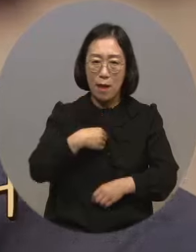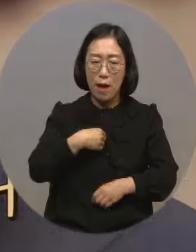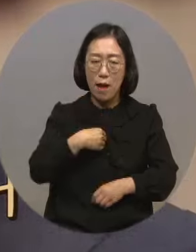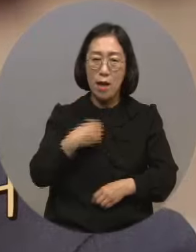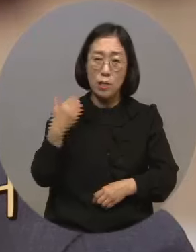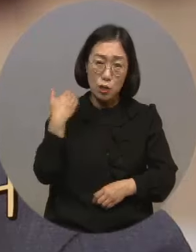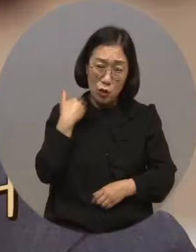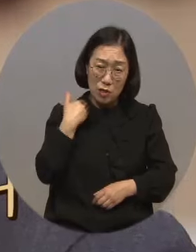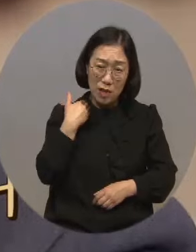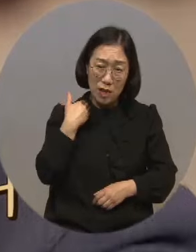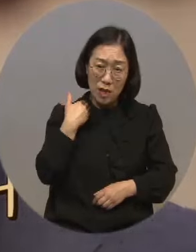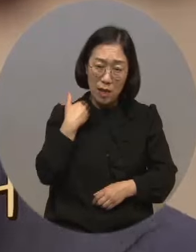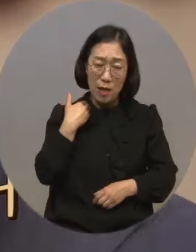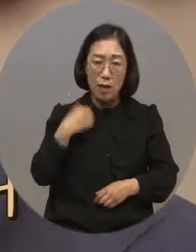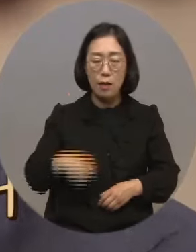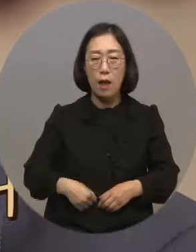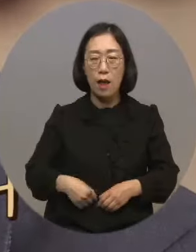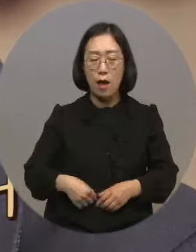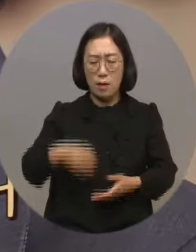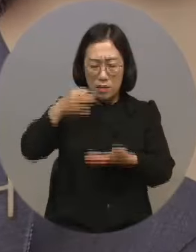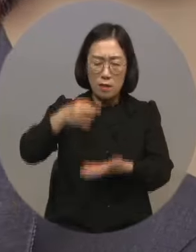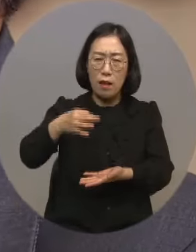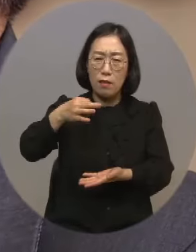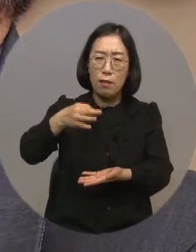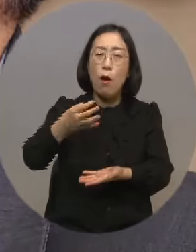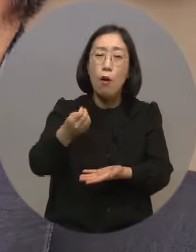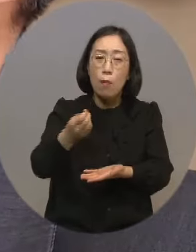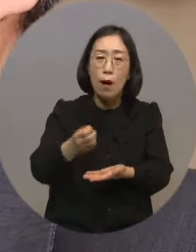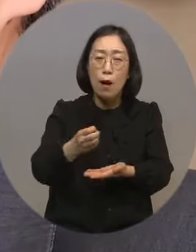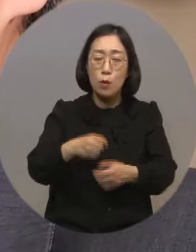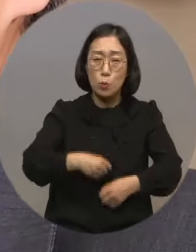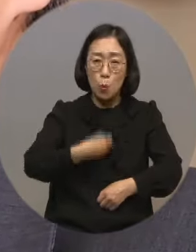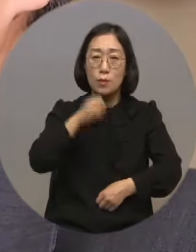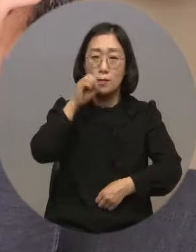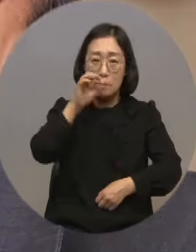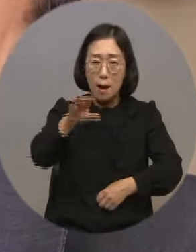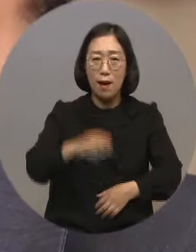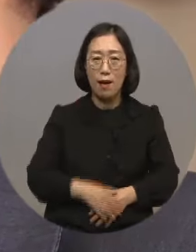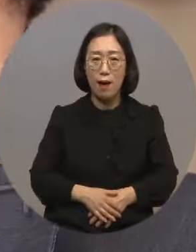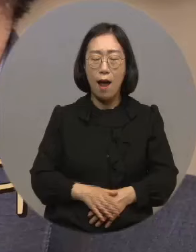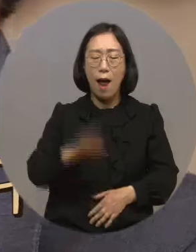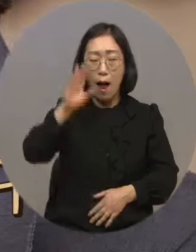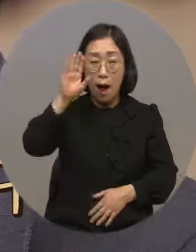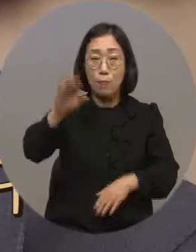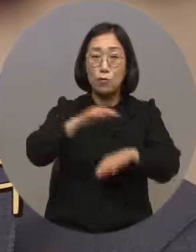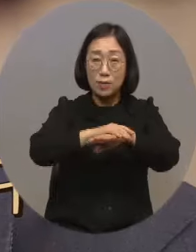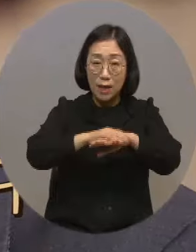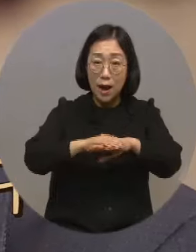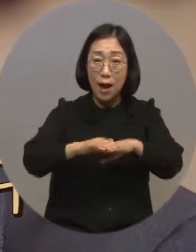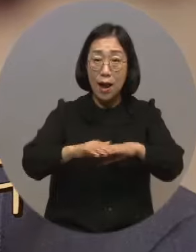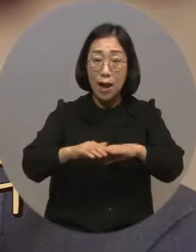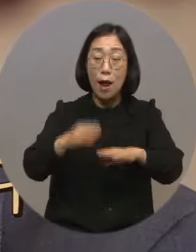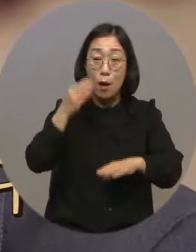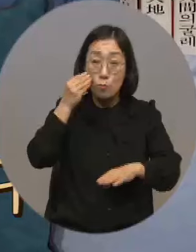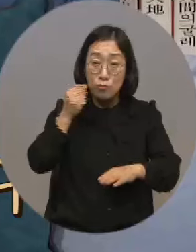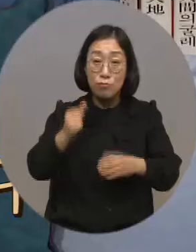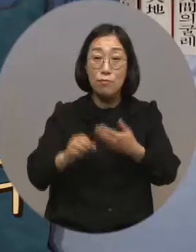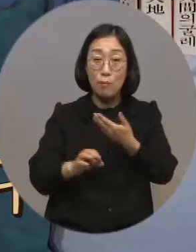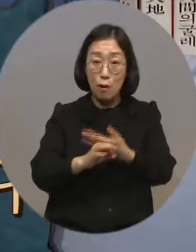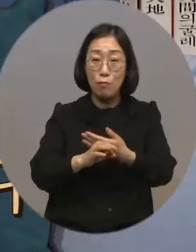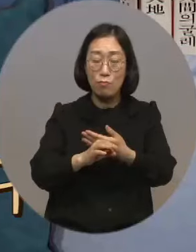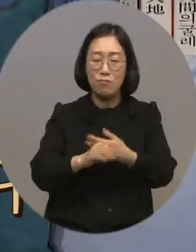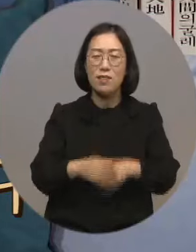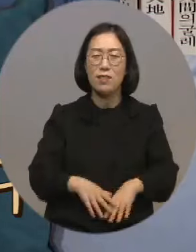건 얼마입니다. 전에 아예 말했거든요. 그래서 제가 드릴 수 있는 건 앞으로 잘 되면 더 어떻게 할지 몰라도